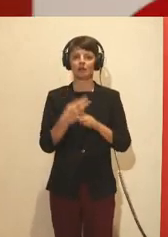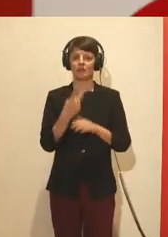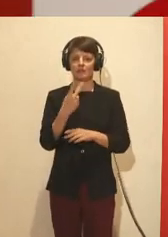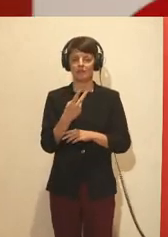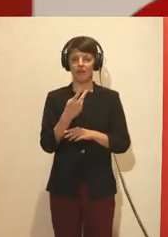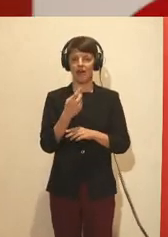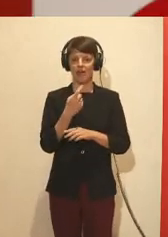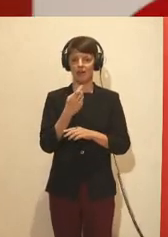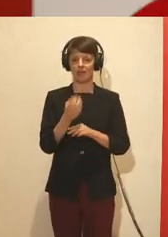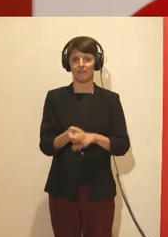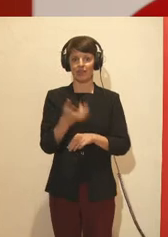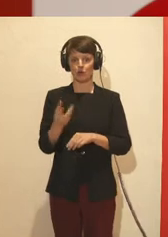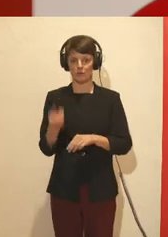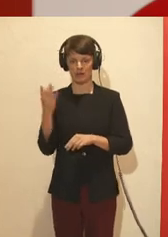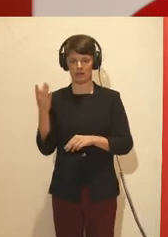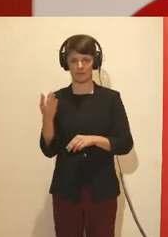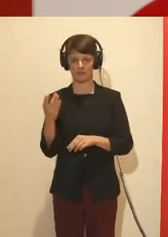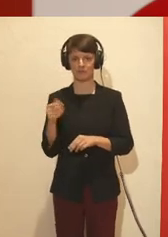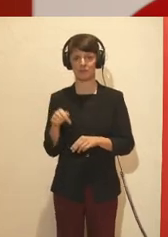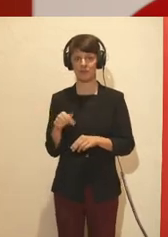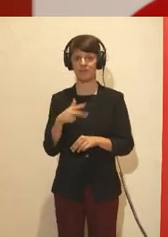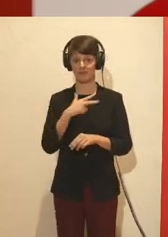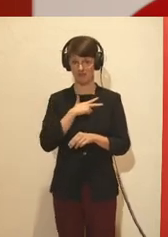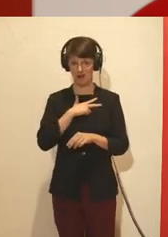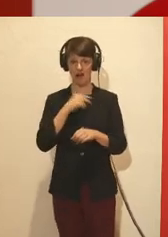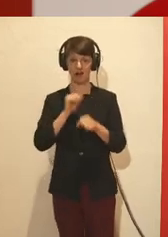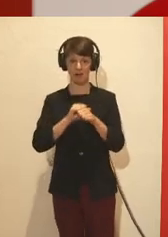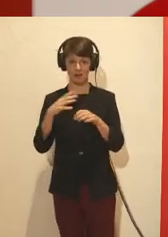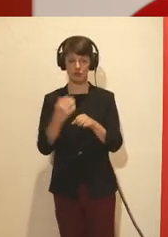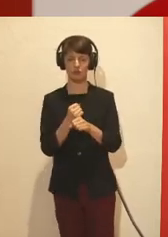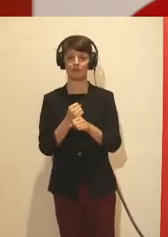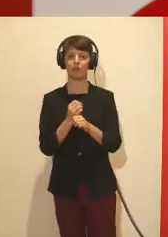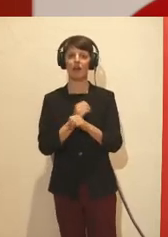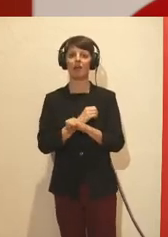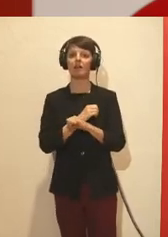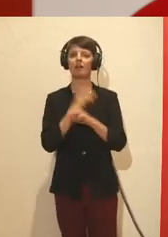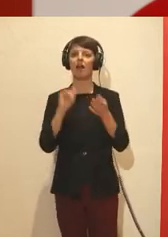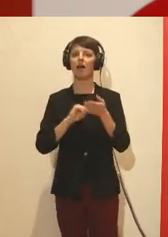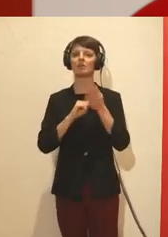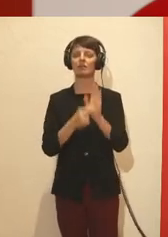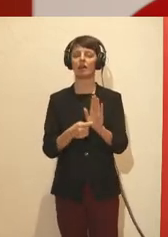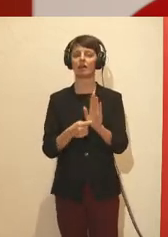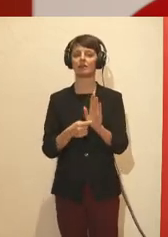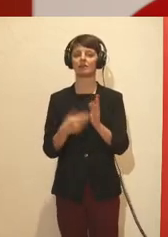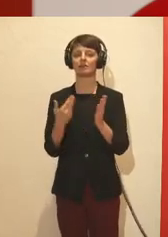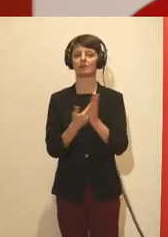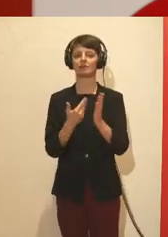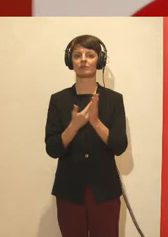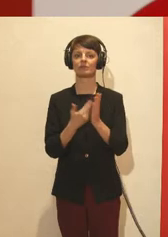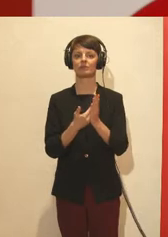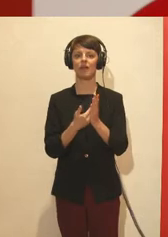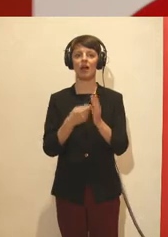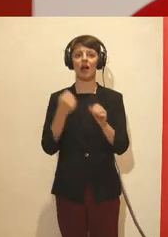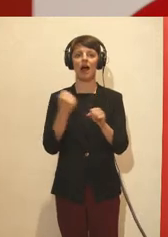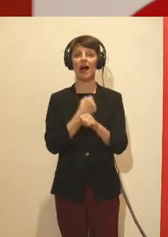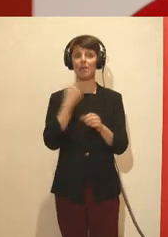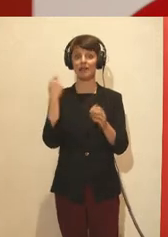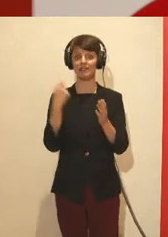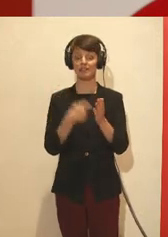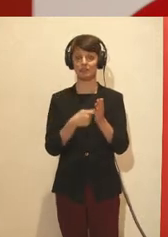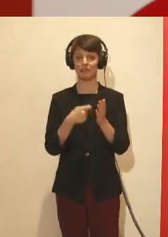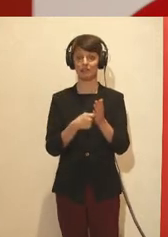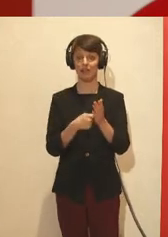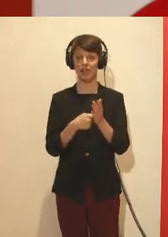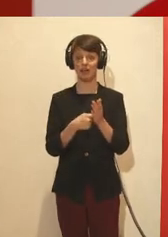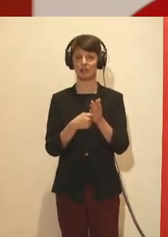eine ist das was wir hier besprechen nämlich gelingt es wirklich immer deutlich zu machen dass dieser dass die der wert der arbeit nicht